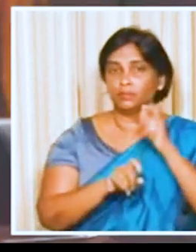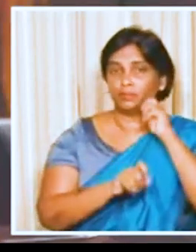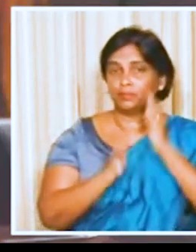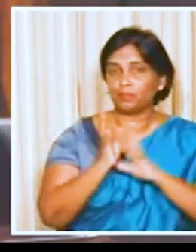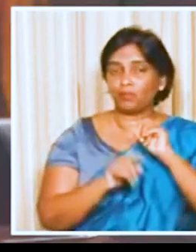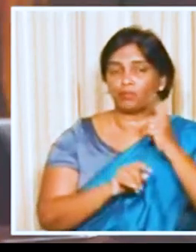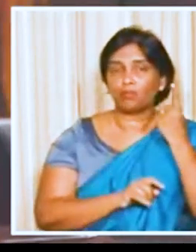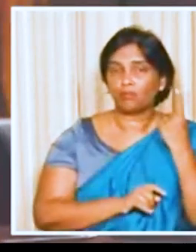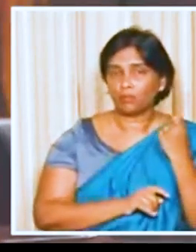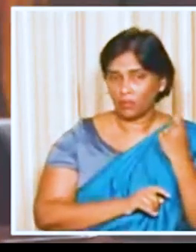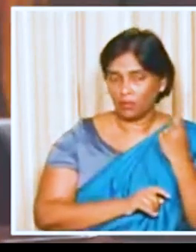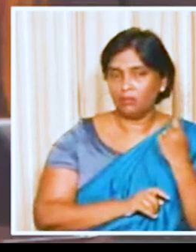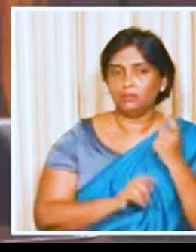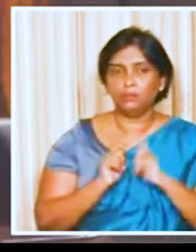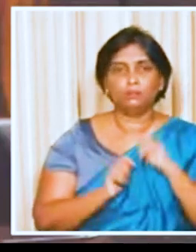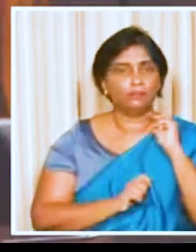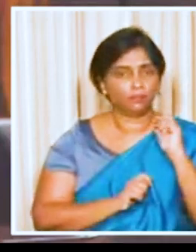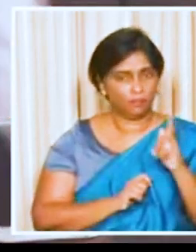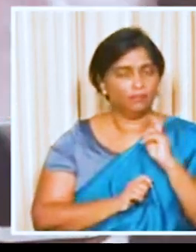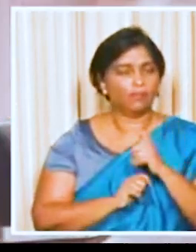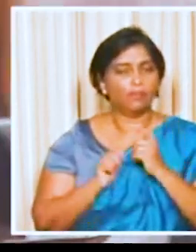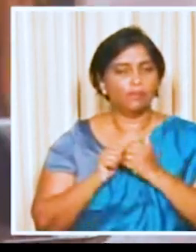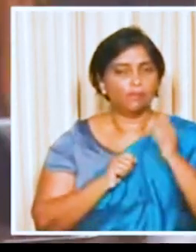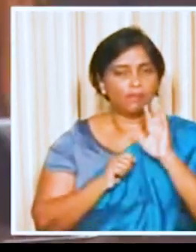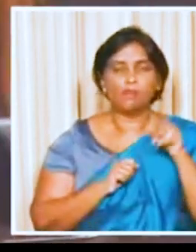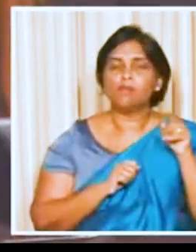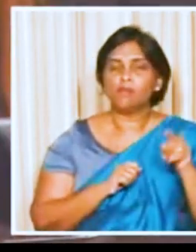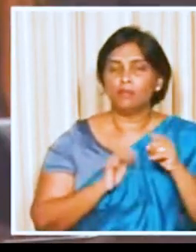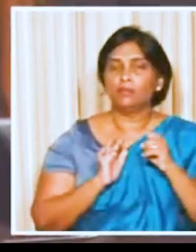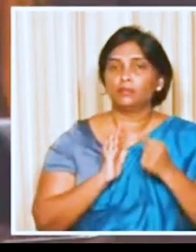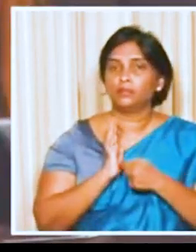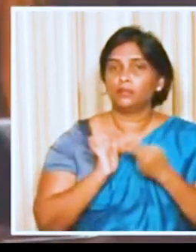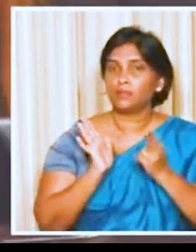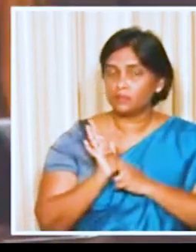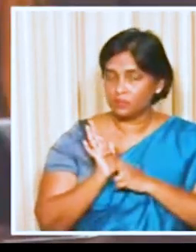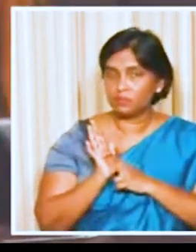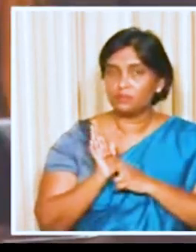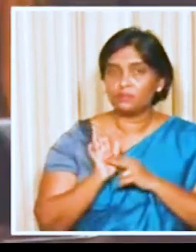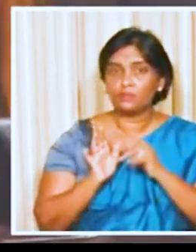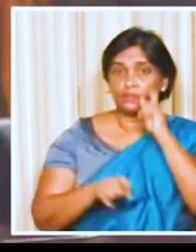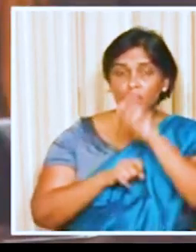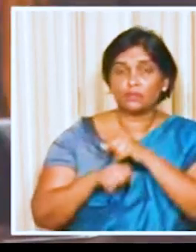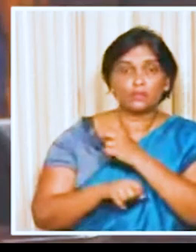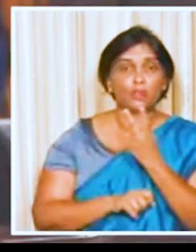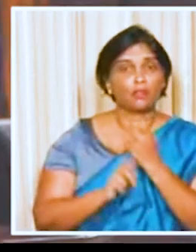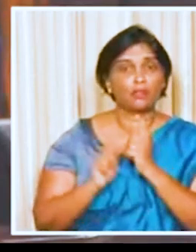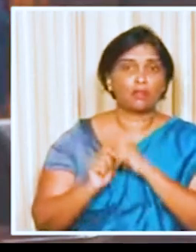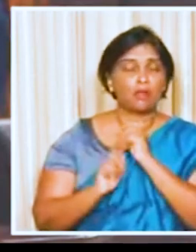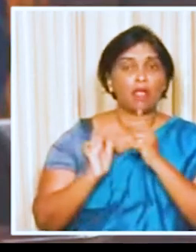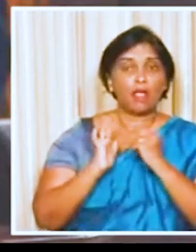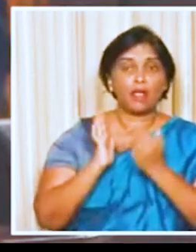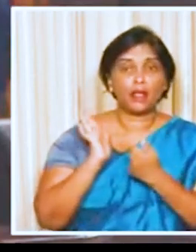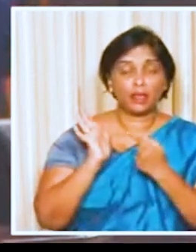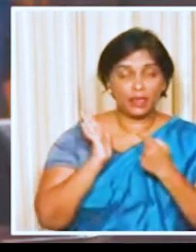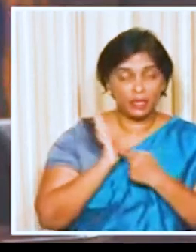ஐடிஎன் தொலைக்காட்சியிலே வந்து 2000 ரூபா. அப்ப ஊடகவியலாளர்களுக்கும் சமூகம் அவங்களுடைய இனத்தை பார்த்து